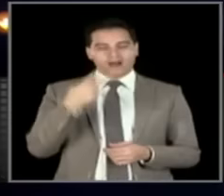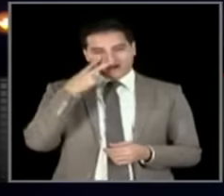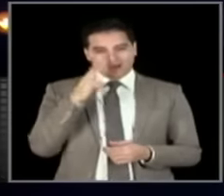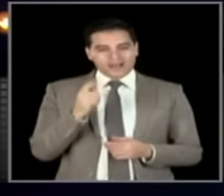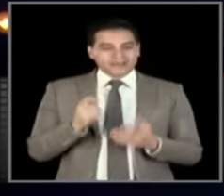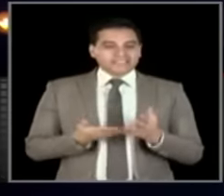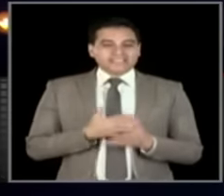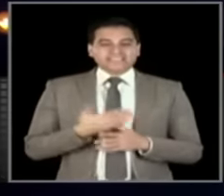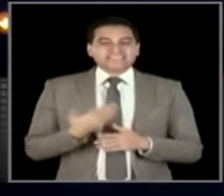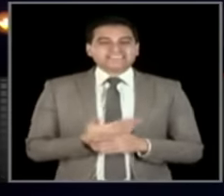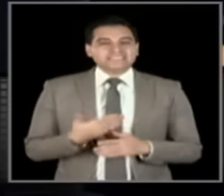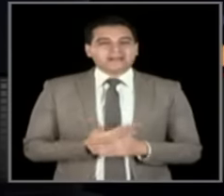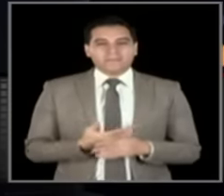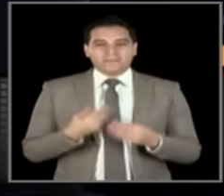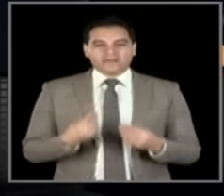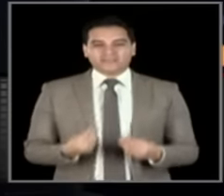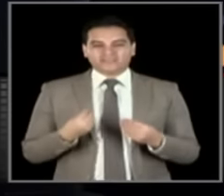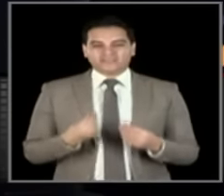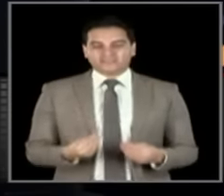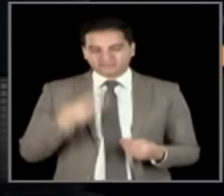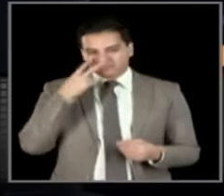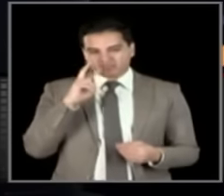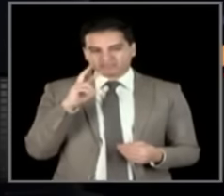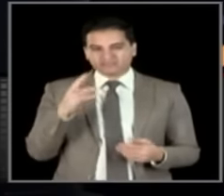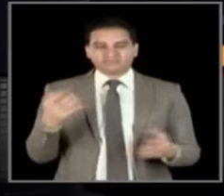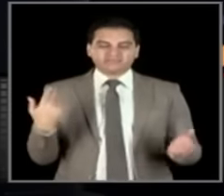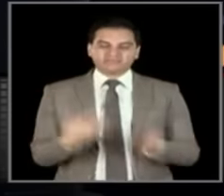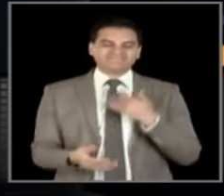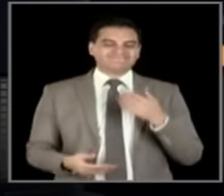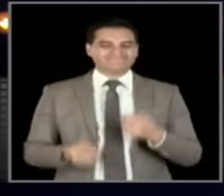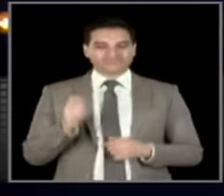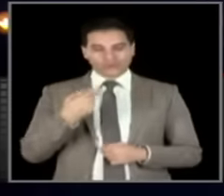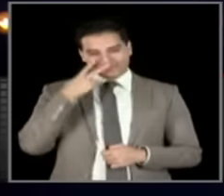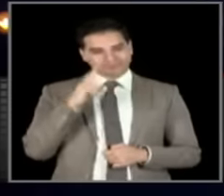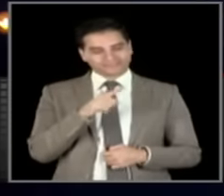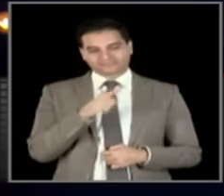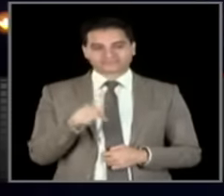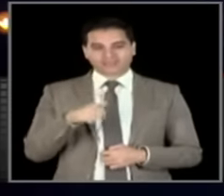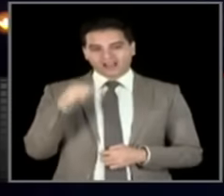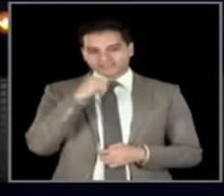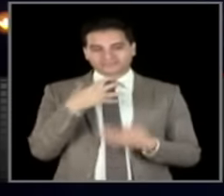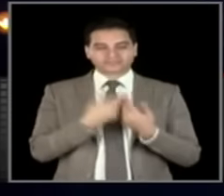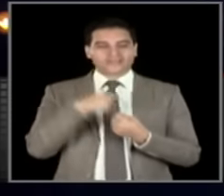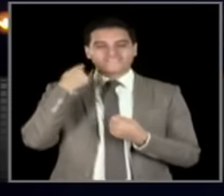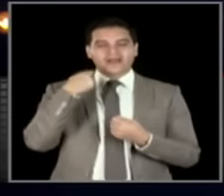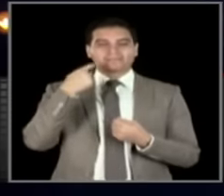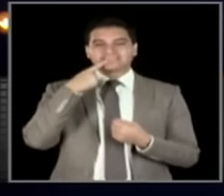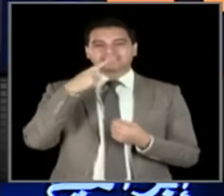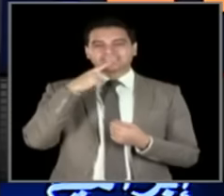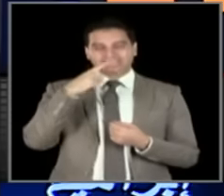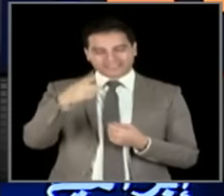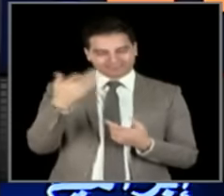امال مستعجلين ليه؟ طيب يا حسن، ما كنا محتارين من هدى عمار وحنان ماضي، فقلنا حنان ماضي غنت معاه تتر قبل كده، فممكن تكون هي. اتغنت في فيلم اسكندريه